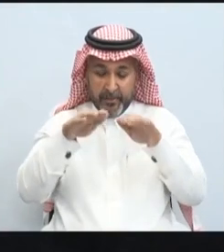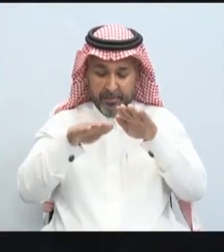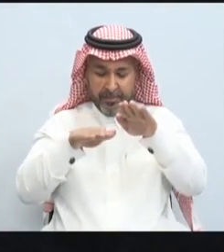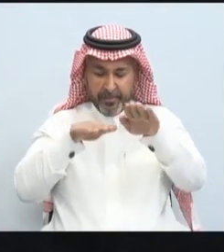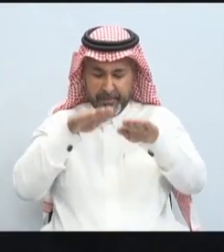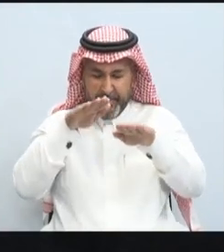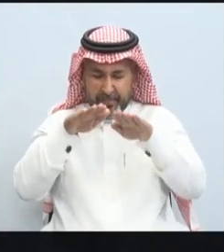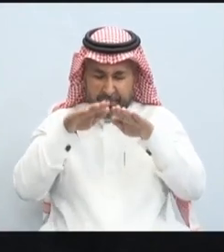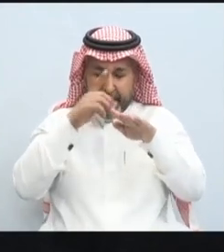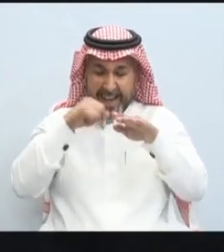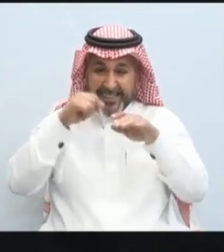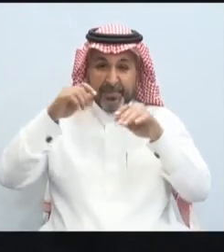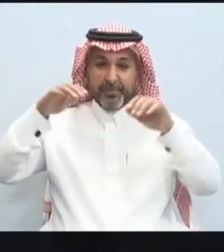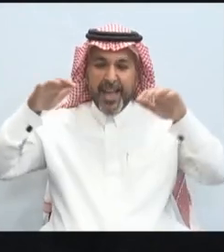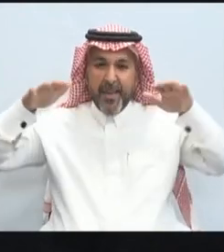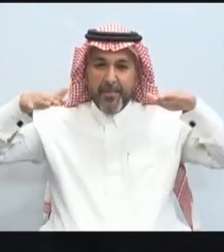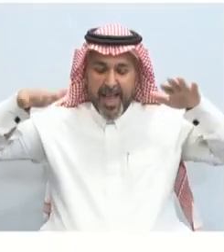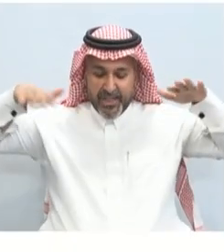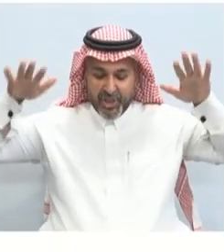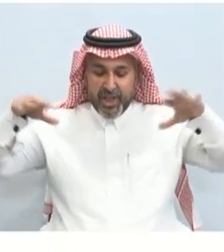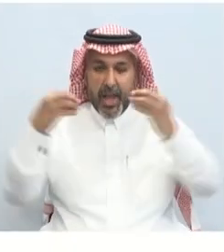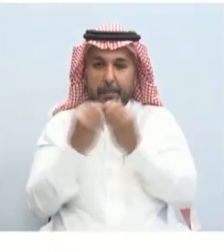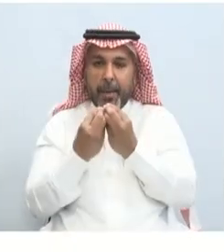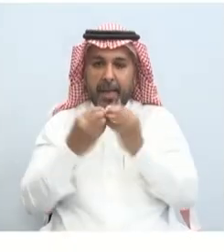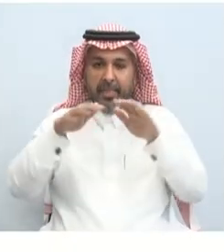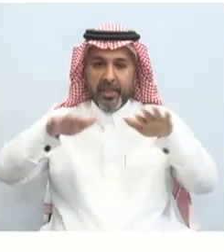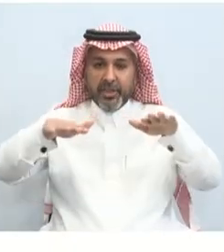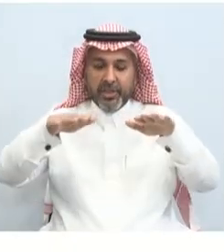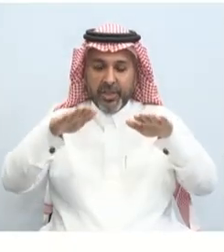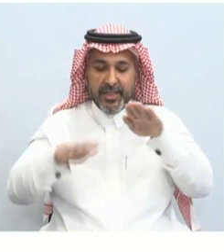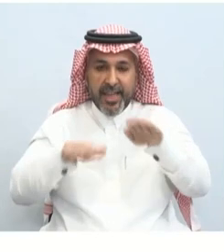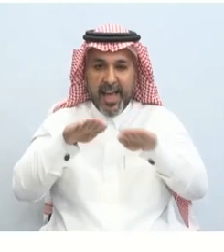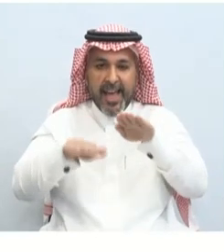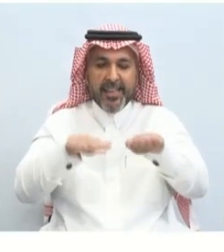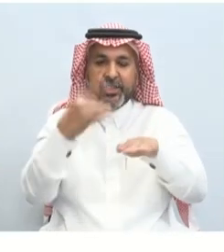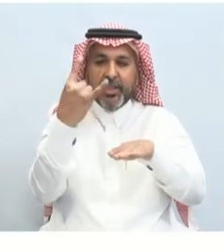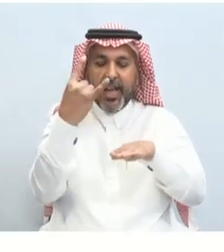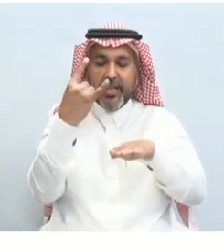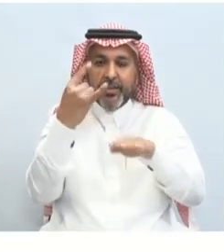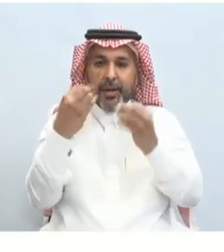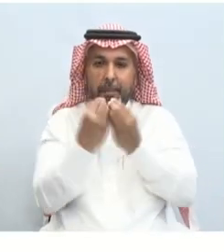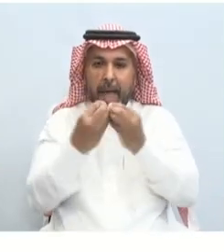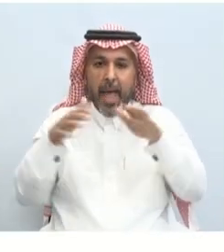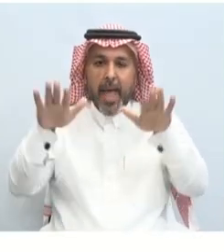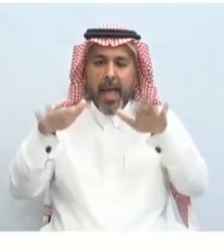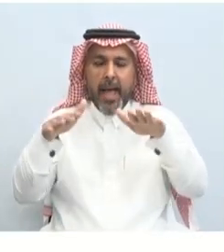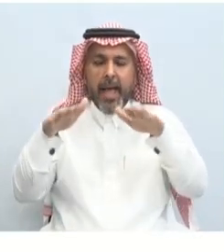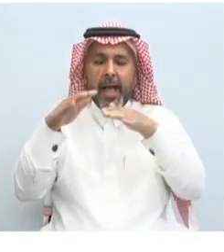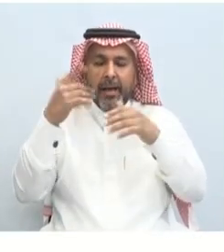المقدمه الثانيه لكل العناكب عشره ارجل هل للعناكب عشره ارجل فعلا